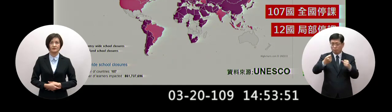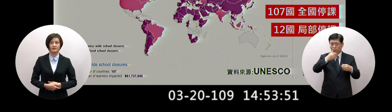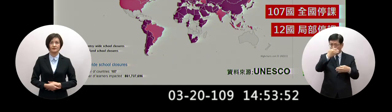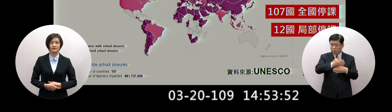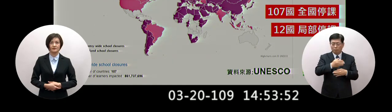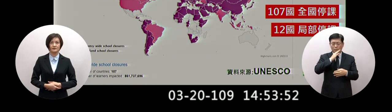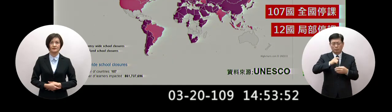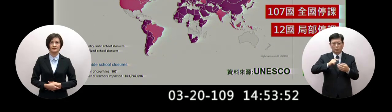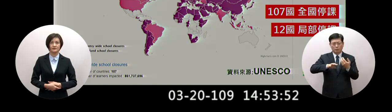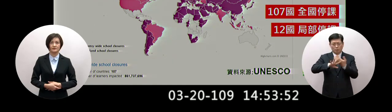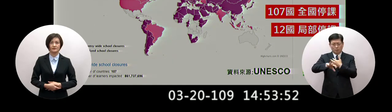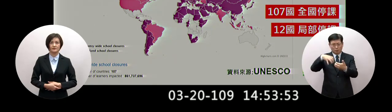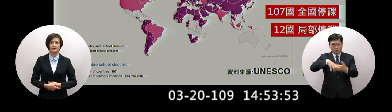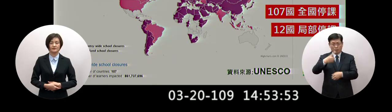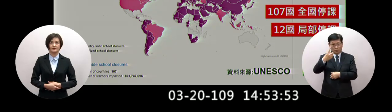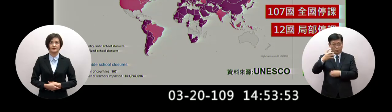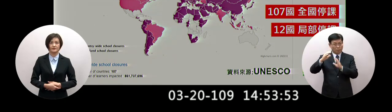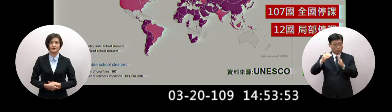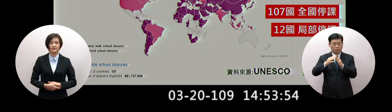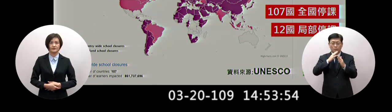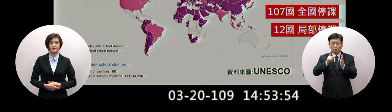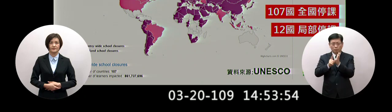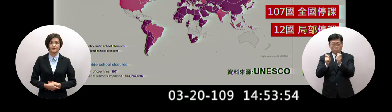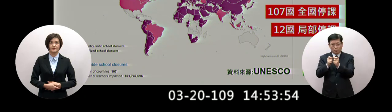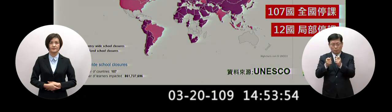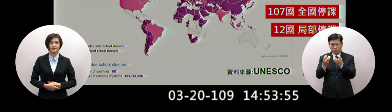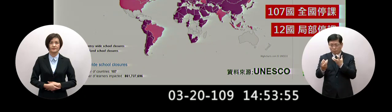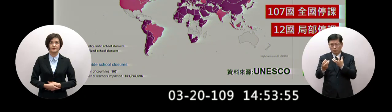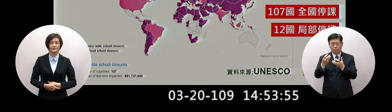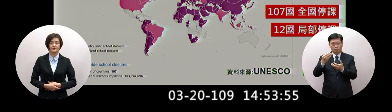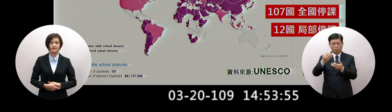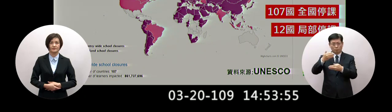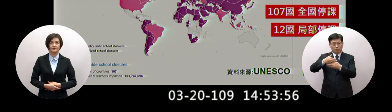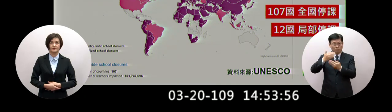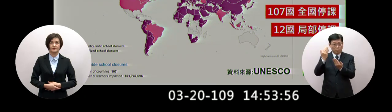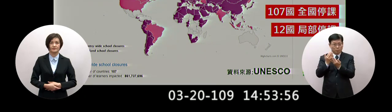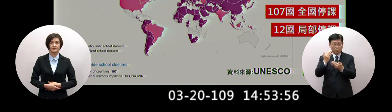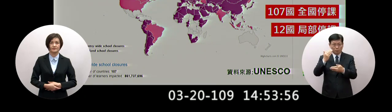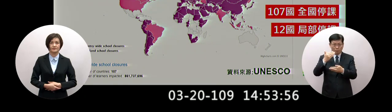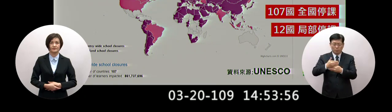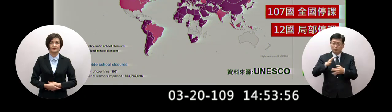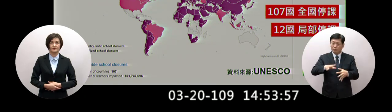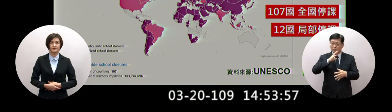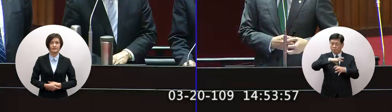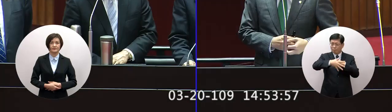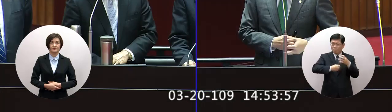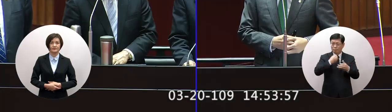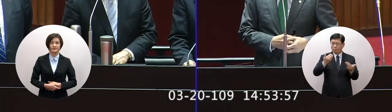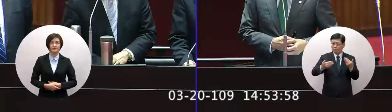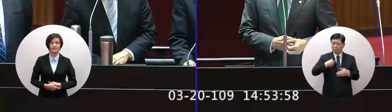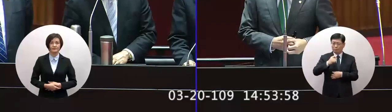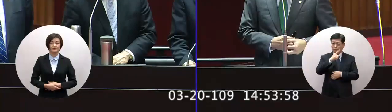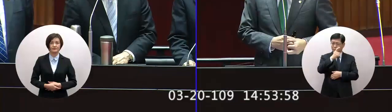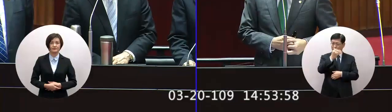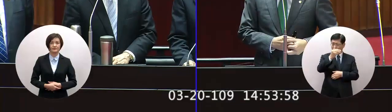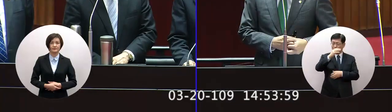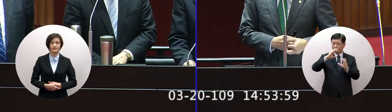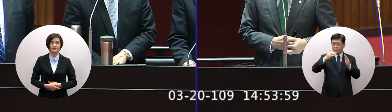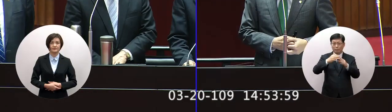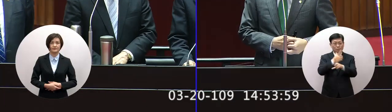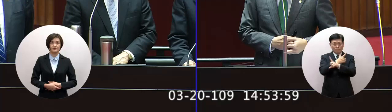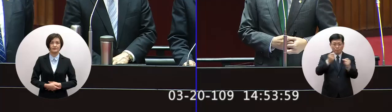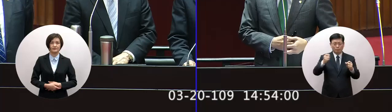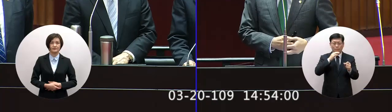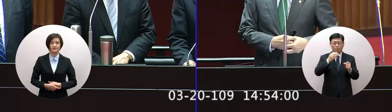12个国家是局部停课。换句话，目前的这种所谓 COVID 的疫情，全世界119个国家采